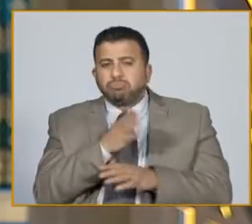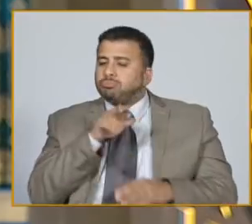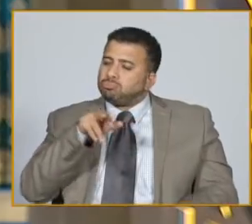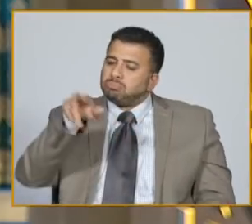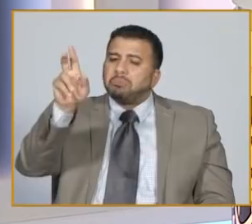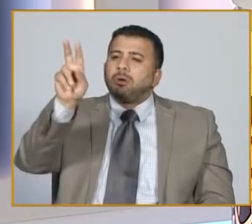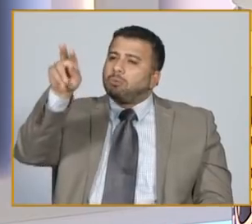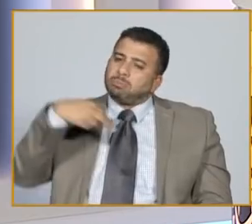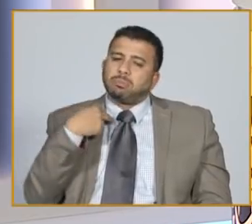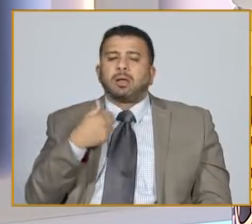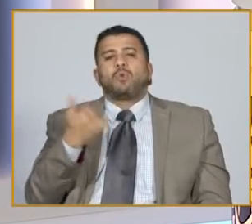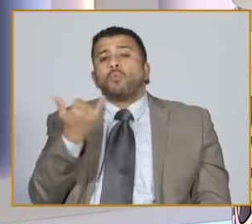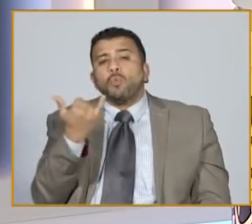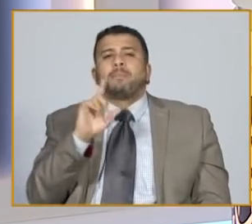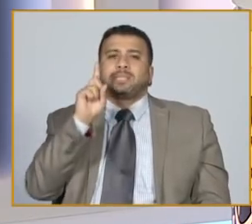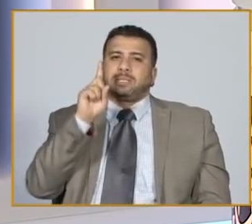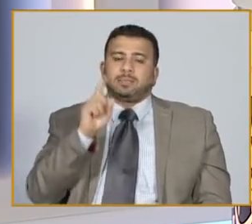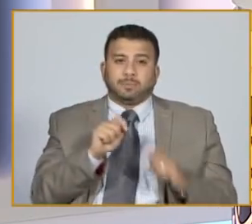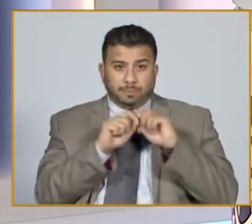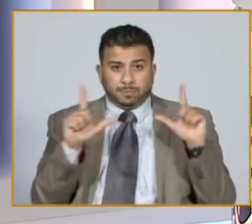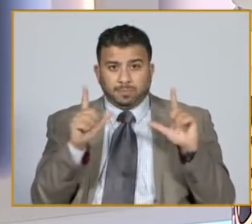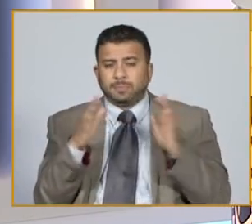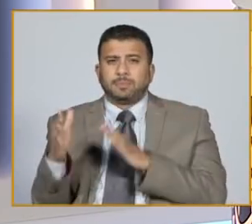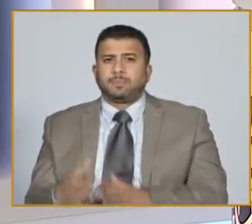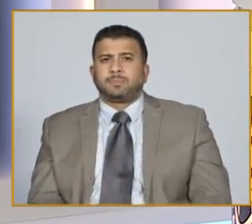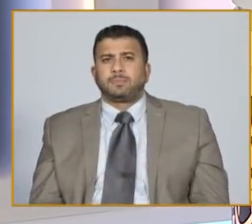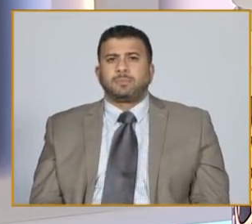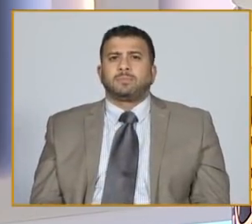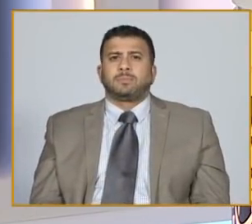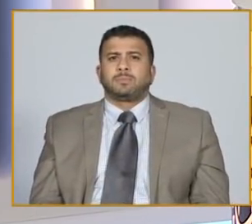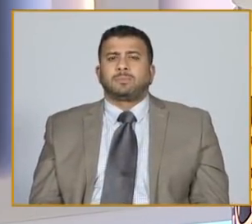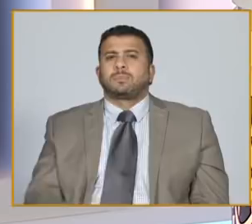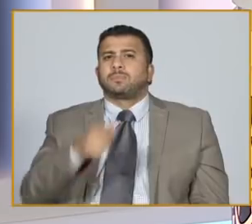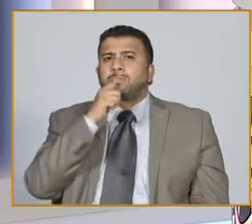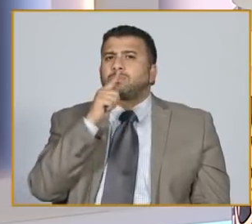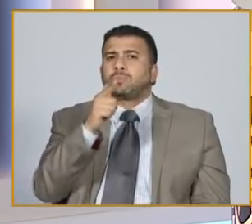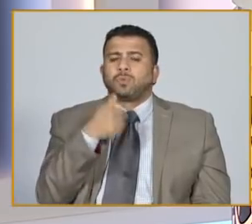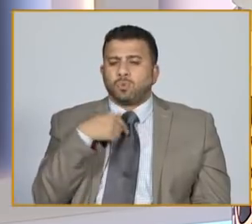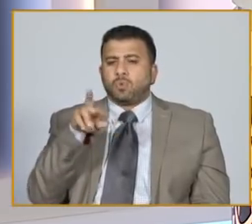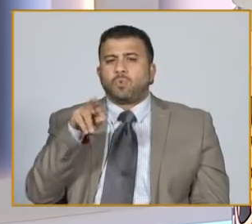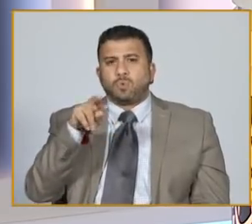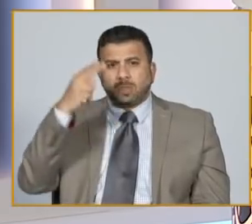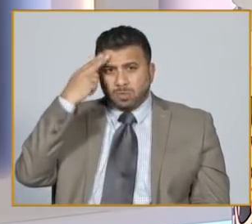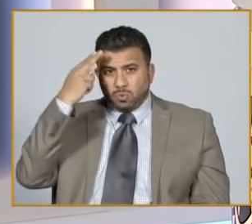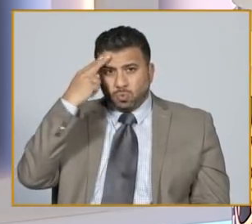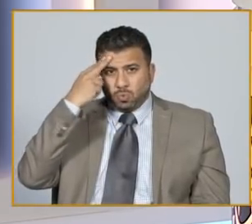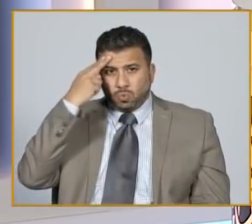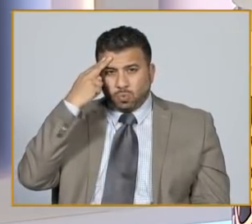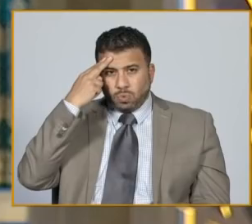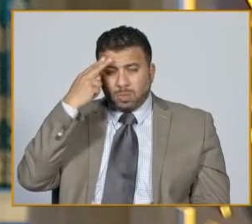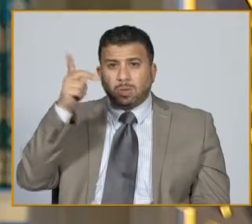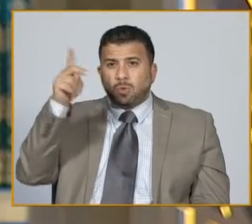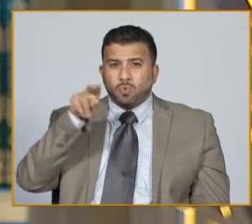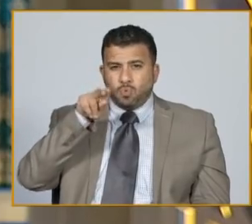فيك. أم وليد تقول عندها أخت أيضا في السعودية توفي زوجها، تسأل تقول هي الآن في العدة، ممكن في